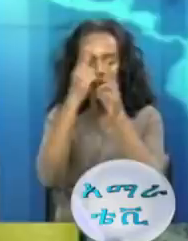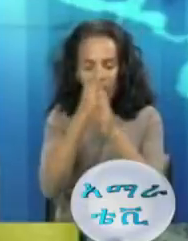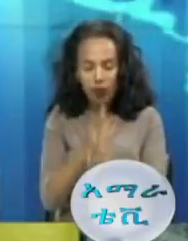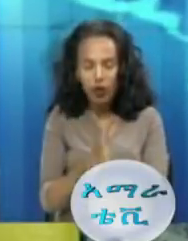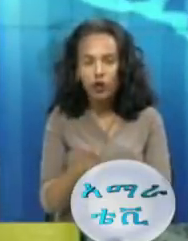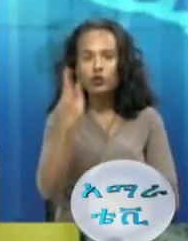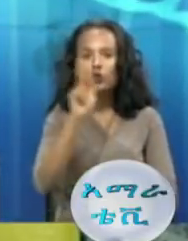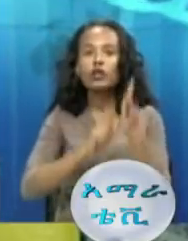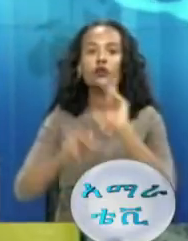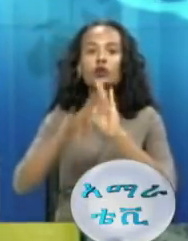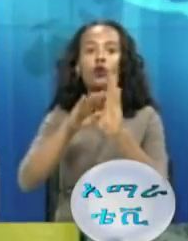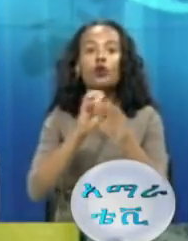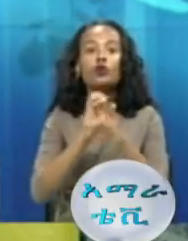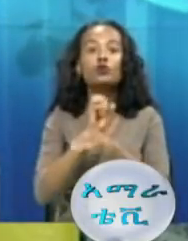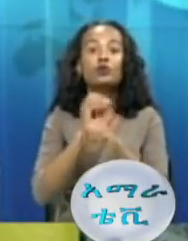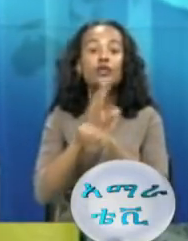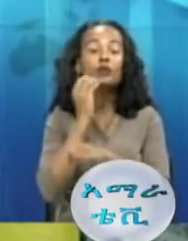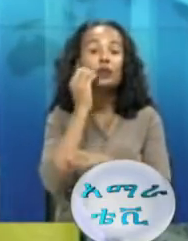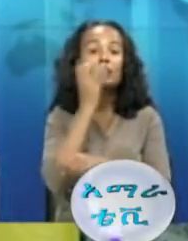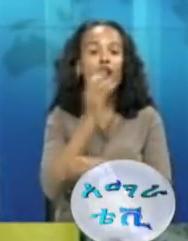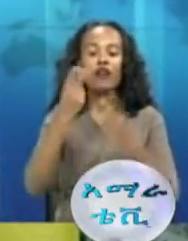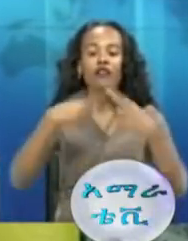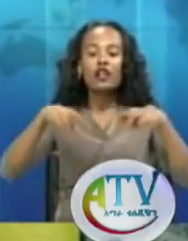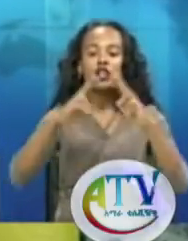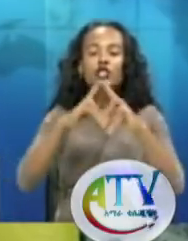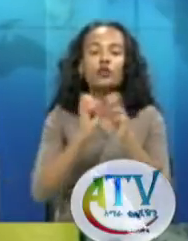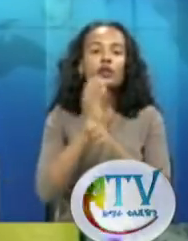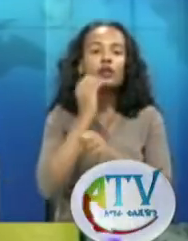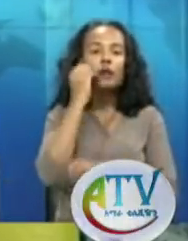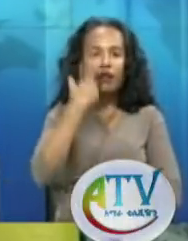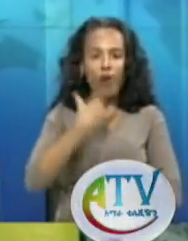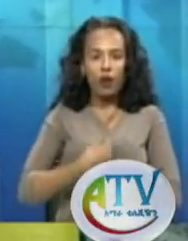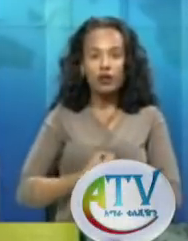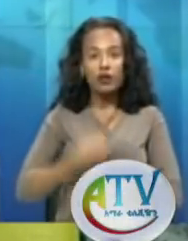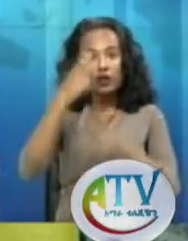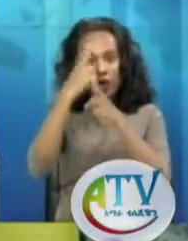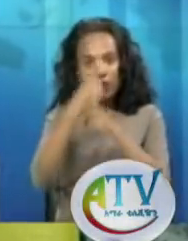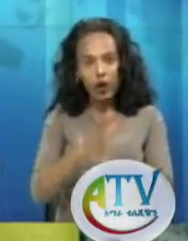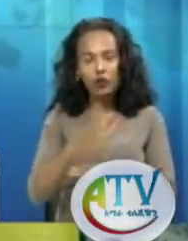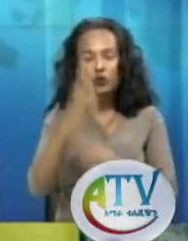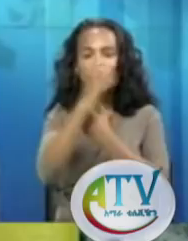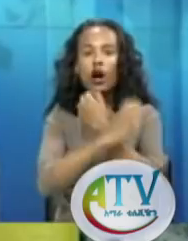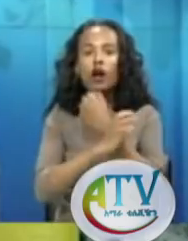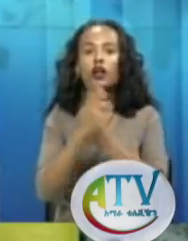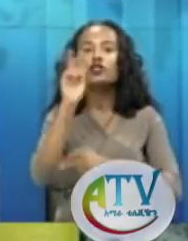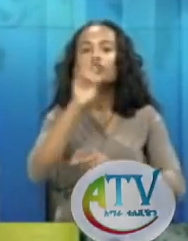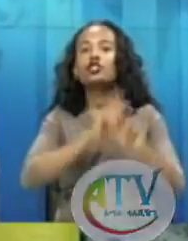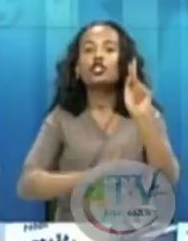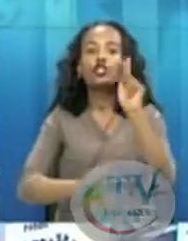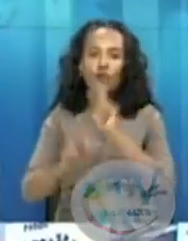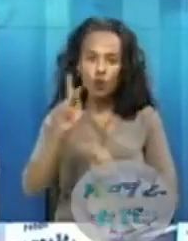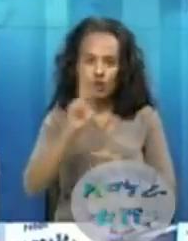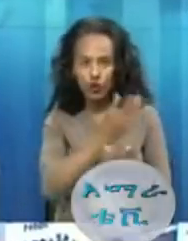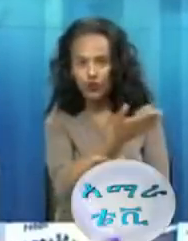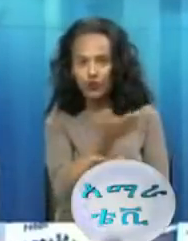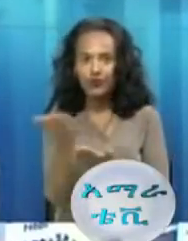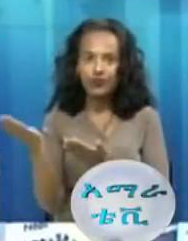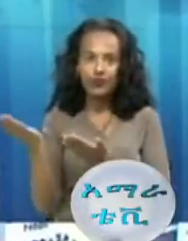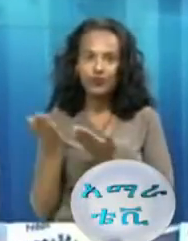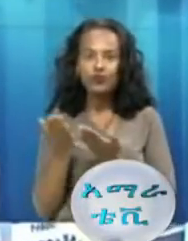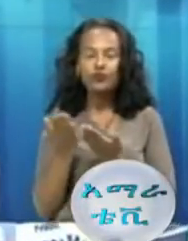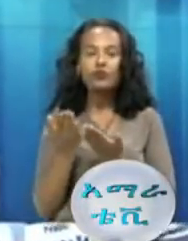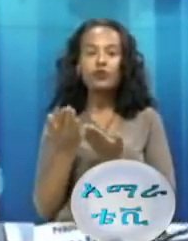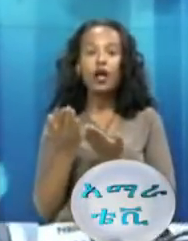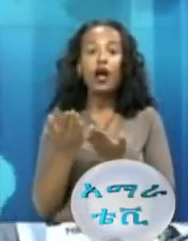ህዝብ ተወካዮችና የፌዴሬሽን ምክር ቤት አባላት፣ የተከበራችሁ የሀገራችን ህዝቦች፣